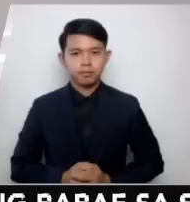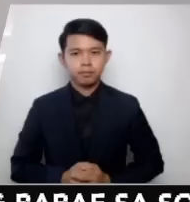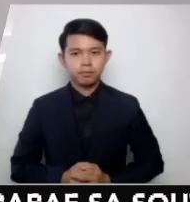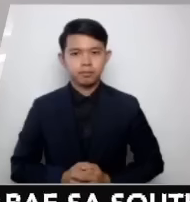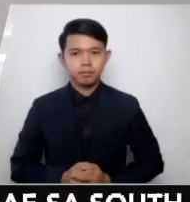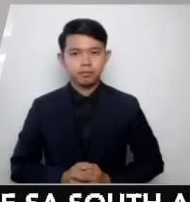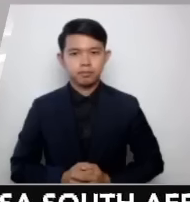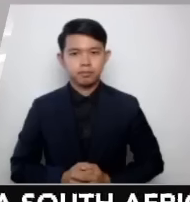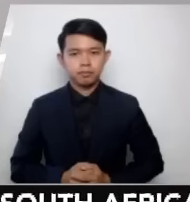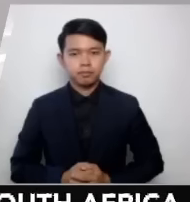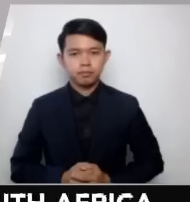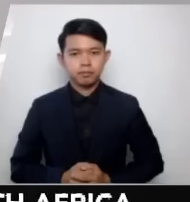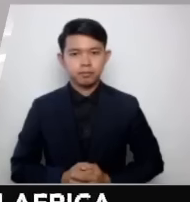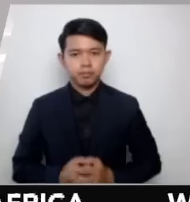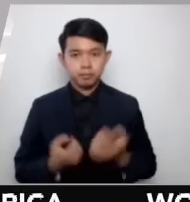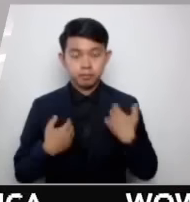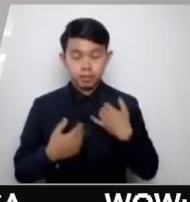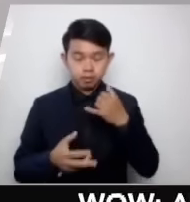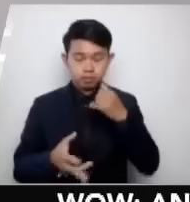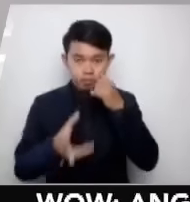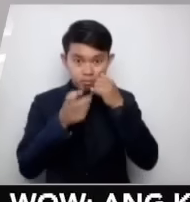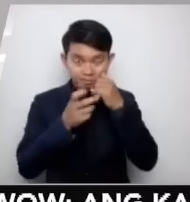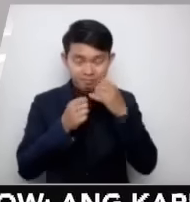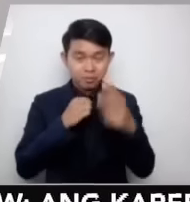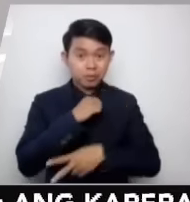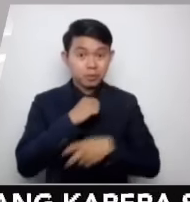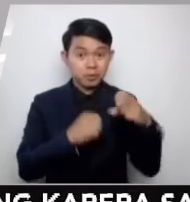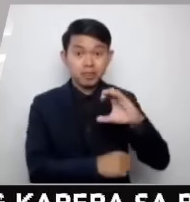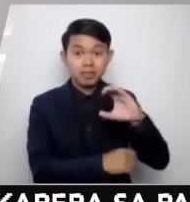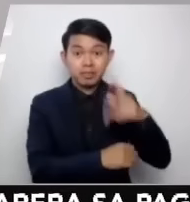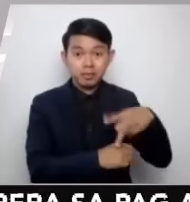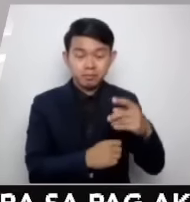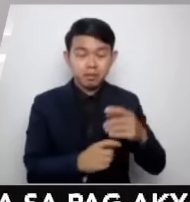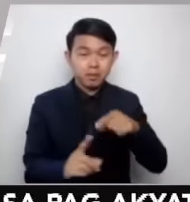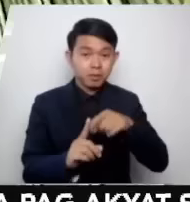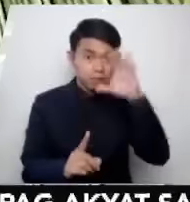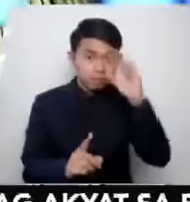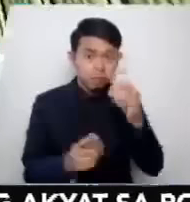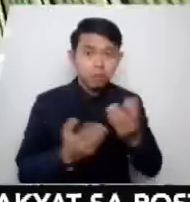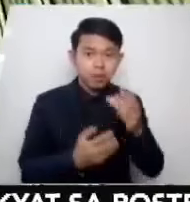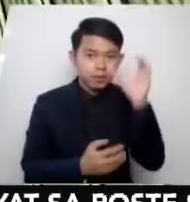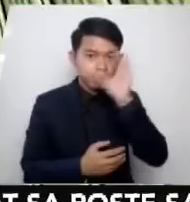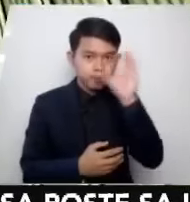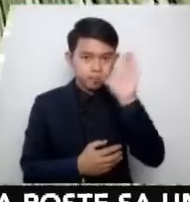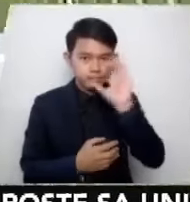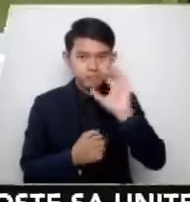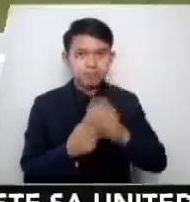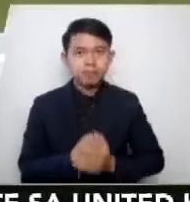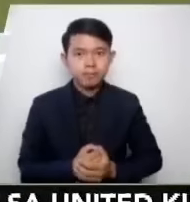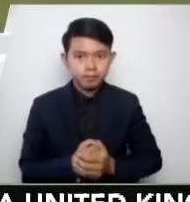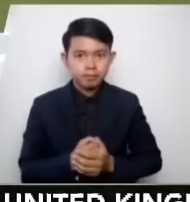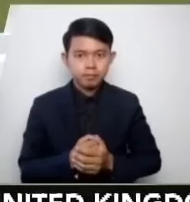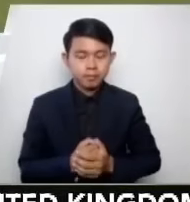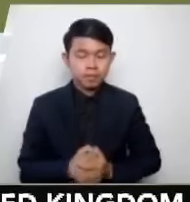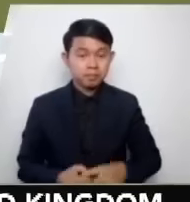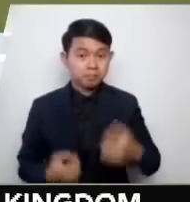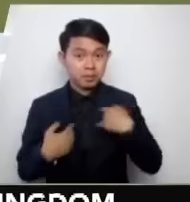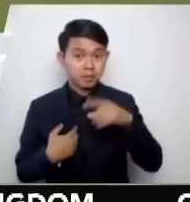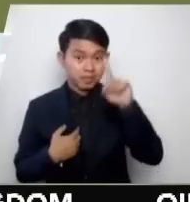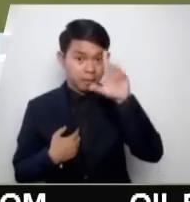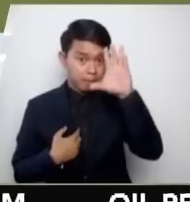Unicam ang pagnanakaw ng cellphone ng isang lalaki dito sa Cebu City. Sa video, kita ang pagsiselfone ng isang lalaki sa labas ng